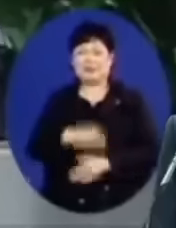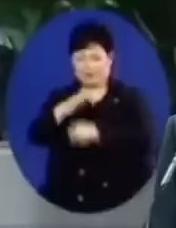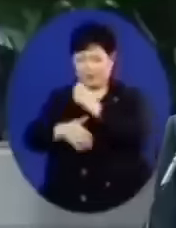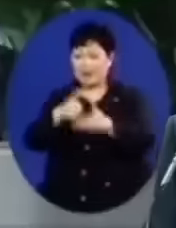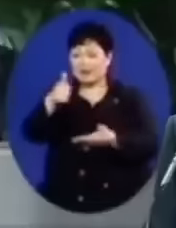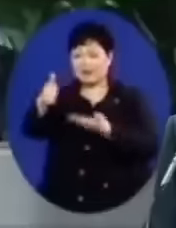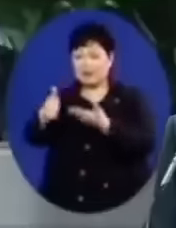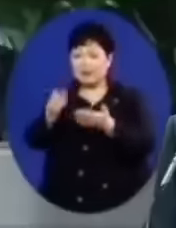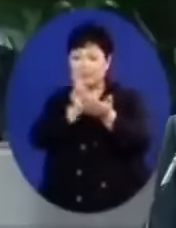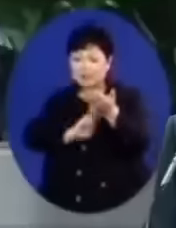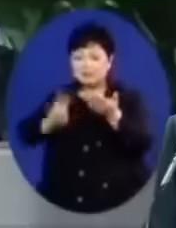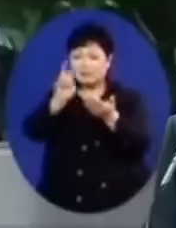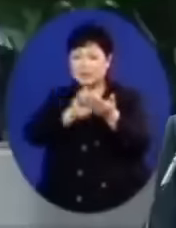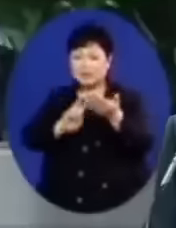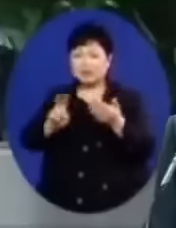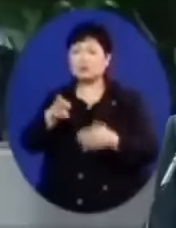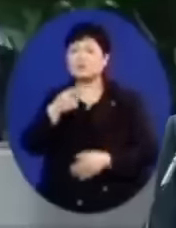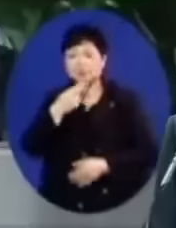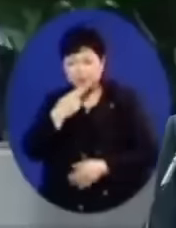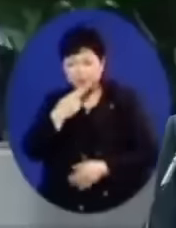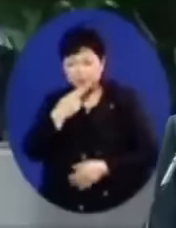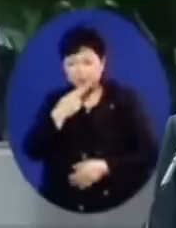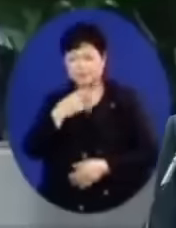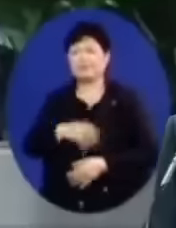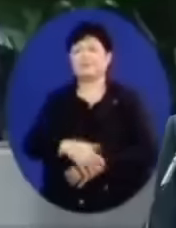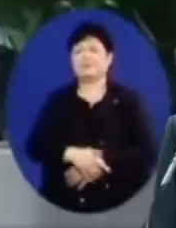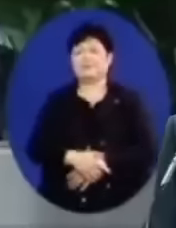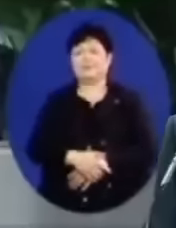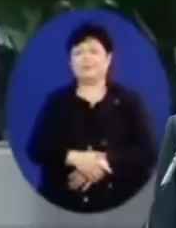하나님께 찬양도 나오지 않습니다.